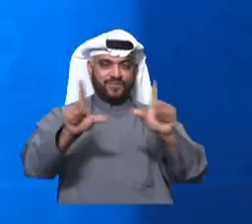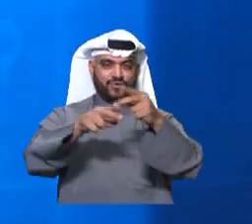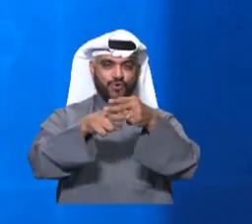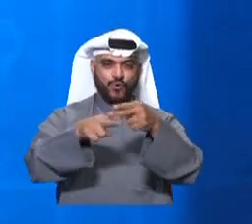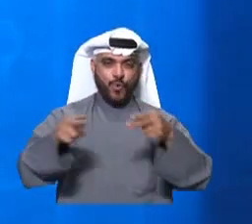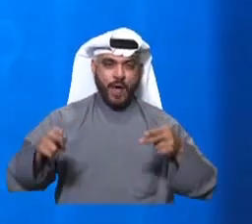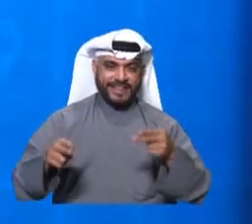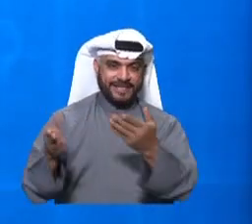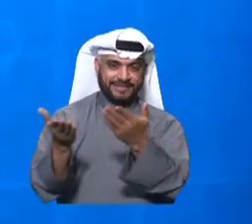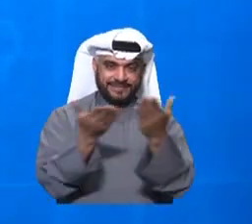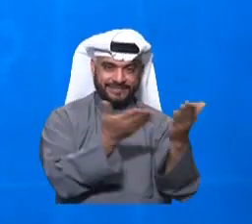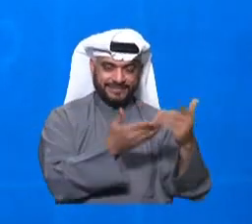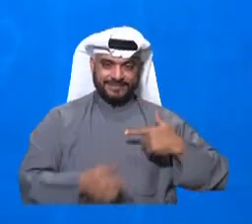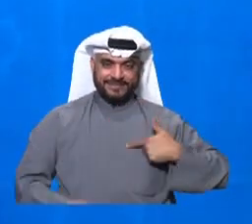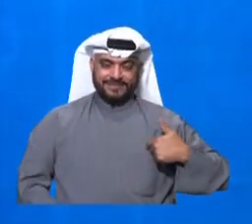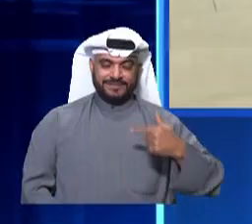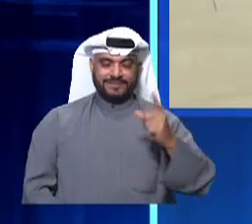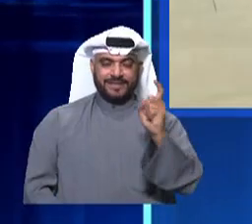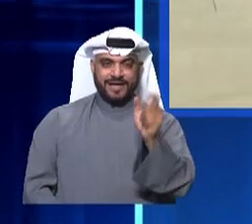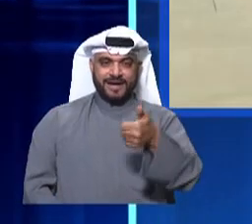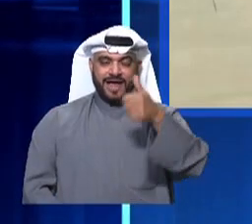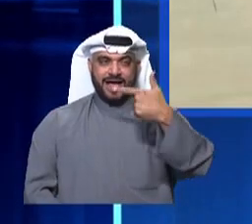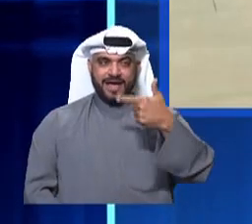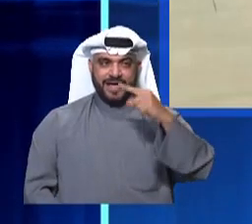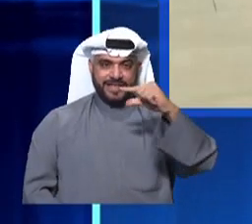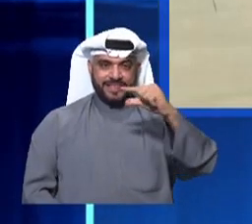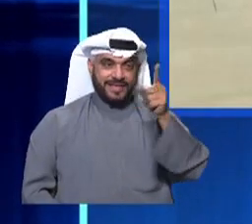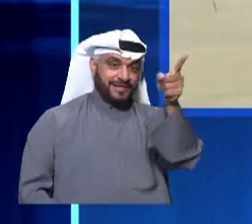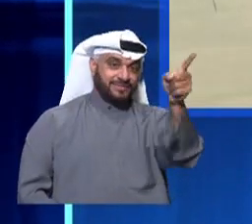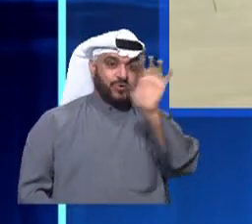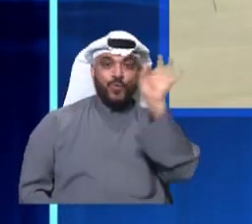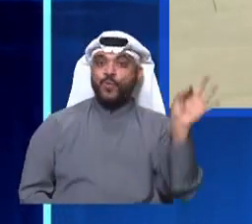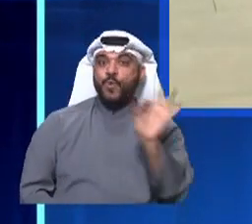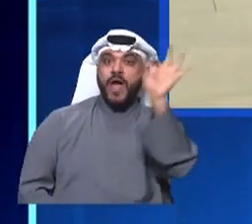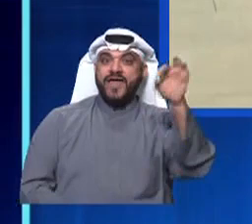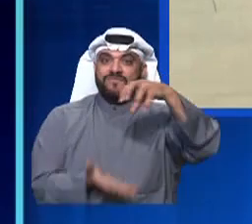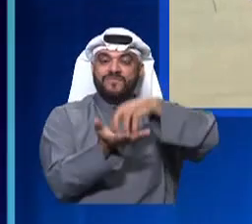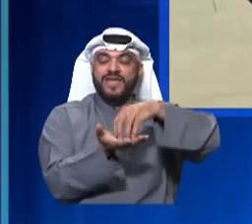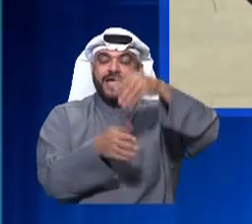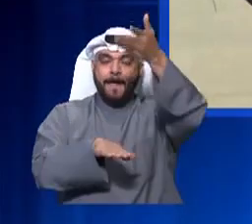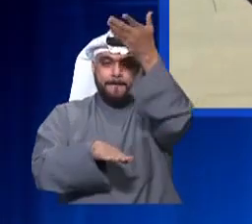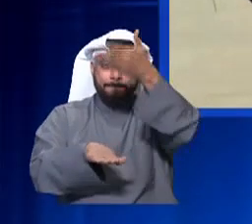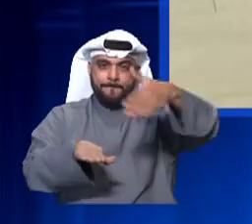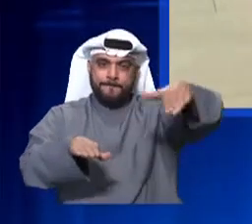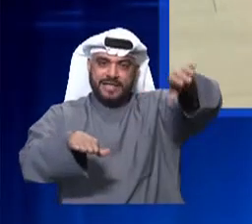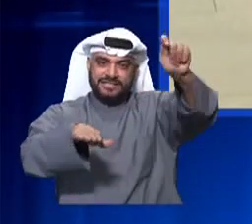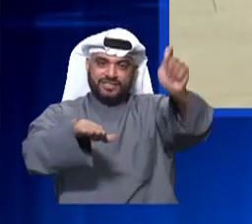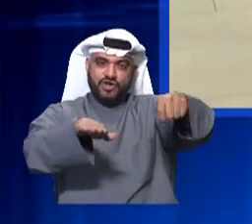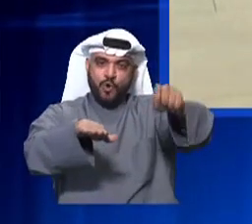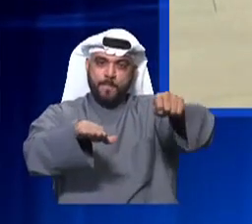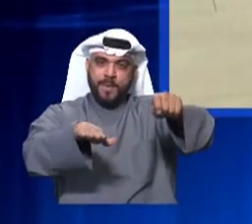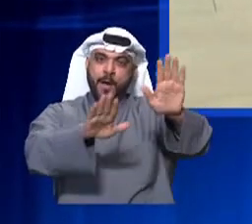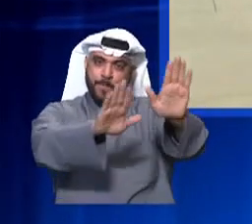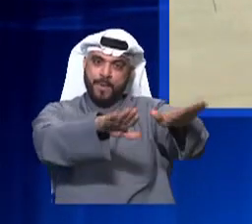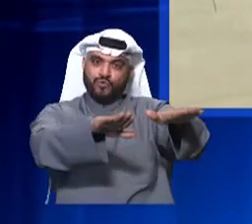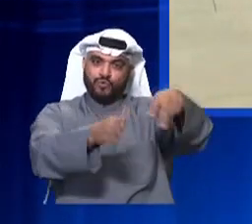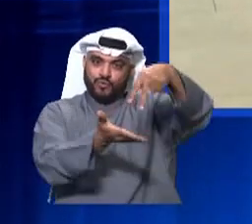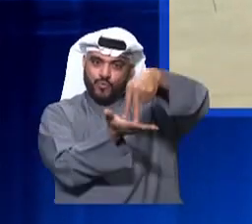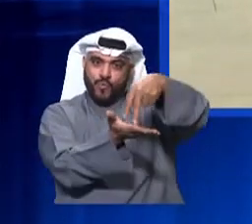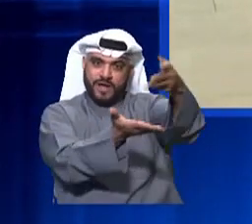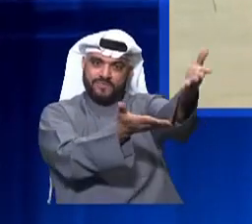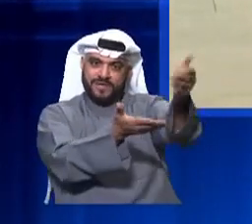الكويت الزميل رائد الشمري الموجود في مبنى مجلس الأمة. رائد، أهلا